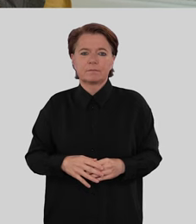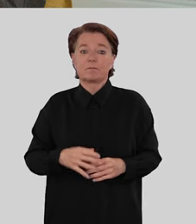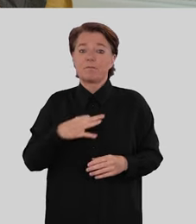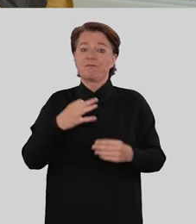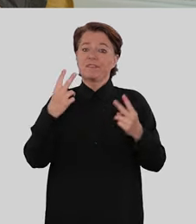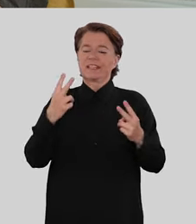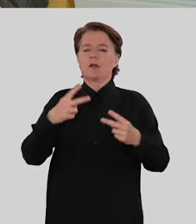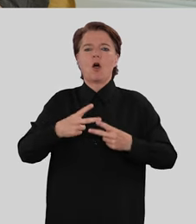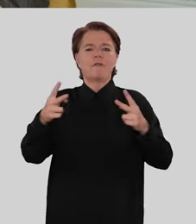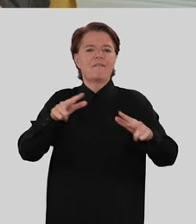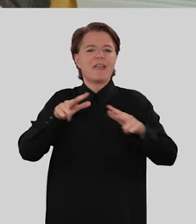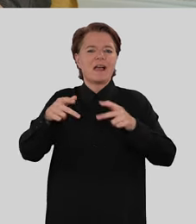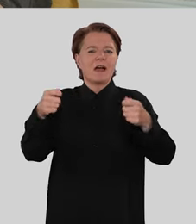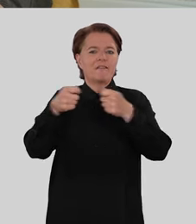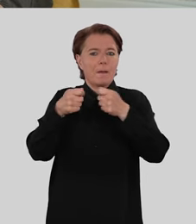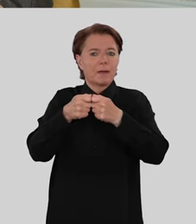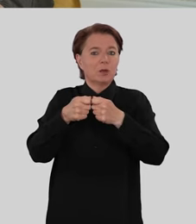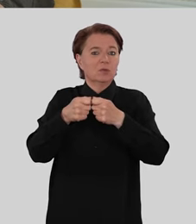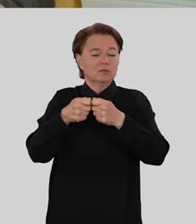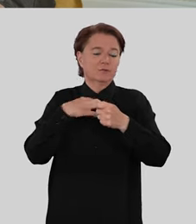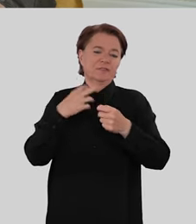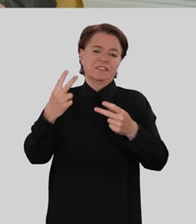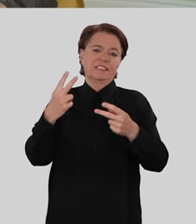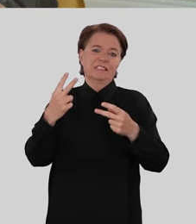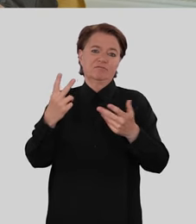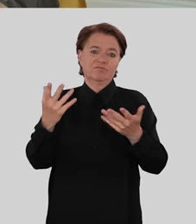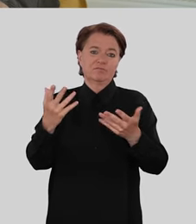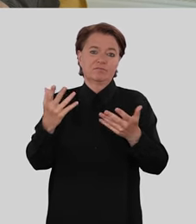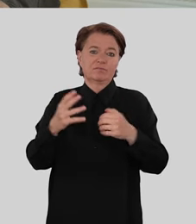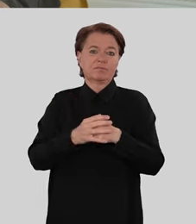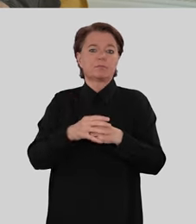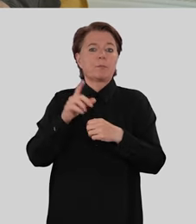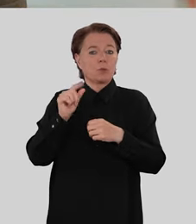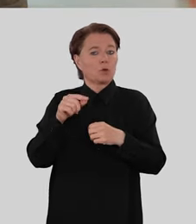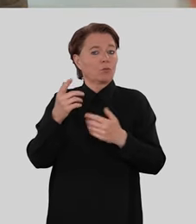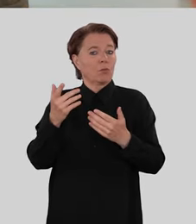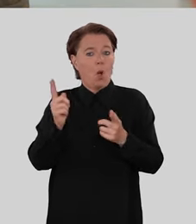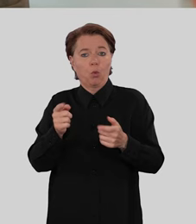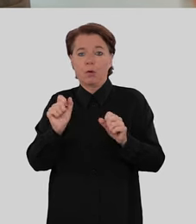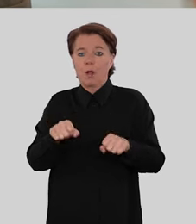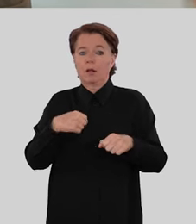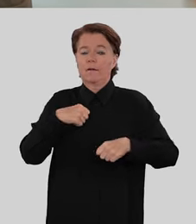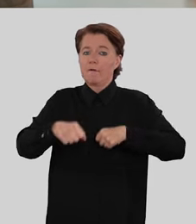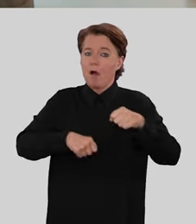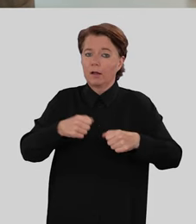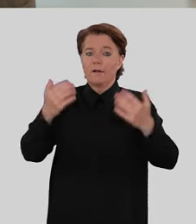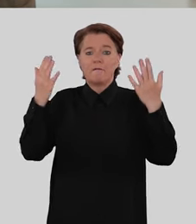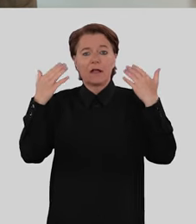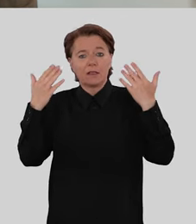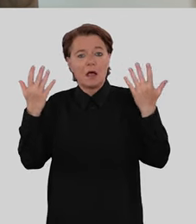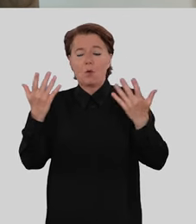frequentierter ÖPNV-Anschluss ist für mich auf jeden Fall wichtig. Und auch eine Möglichkeit, mein